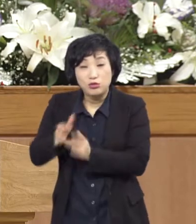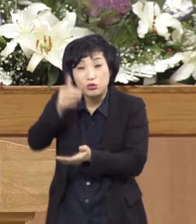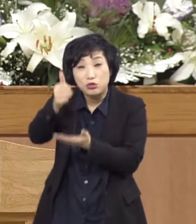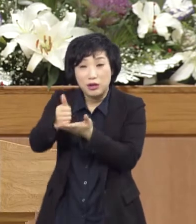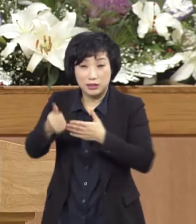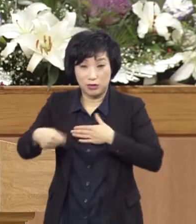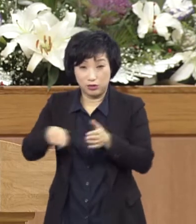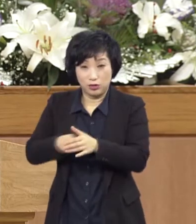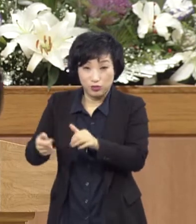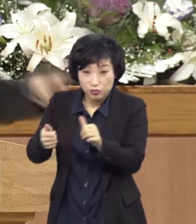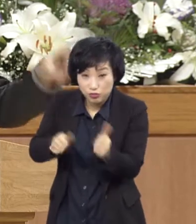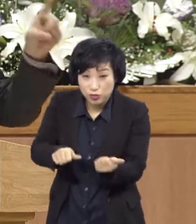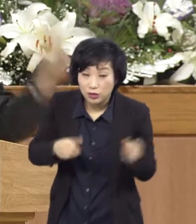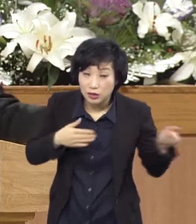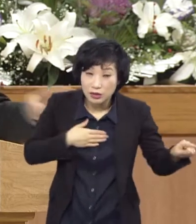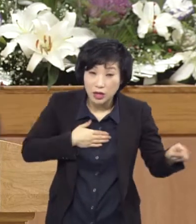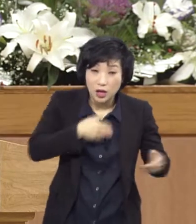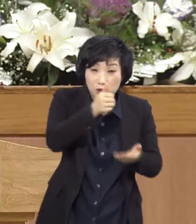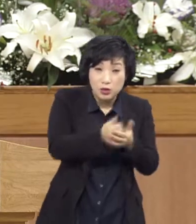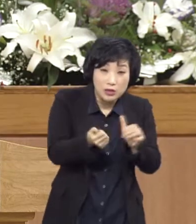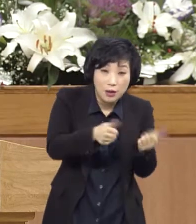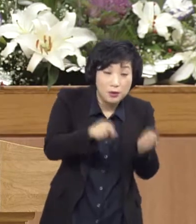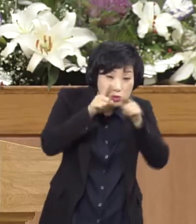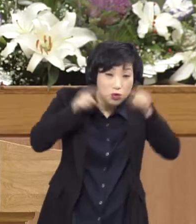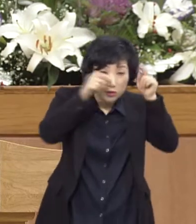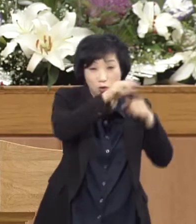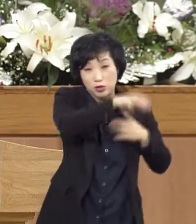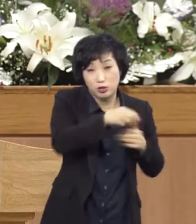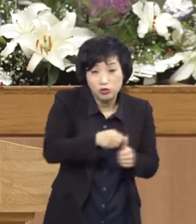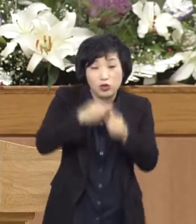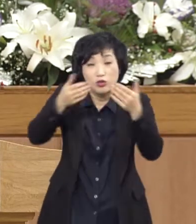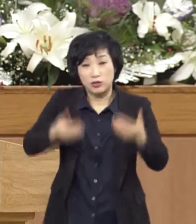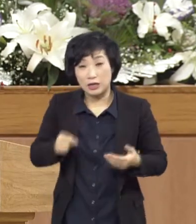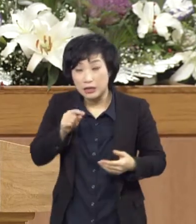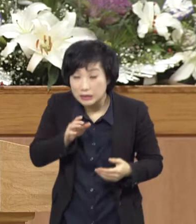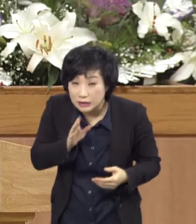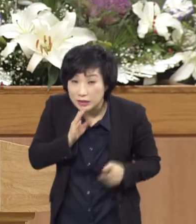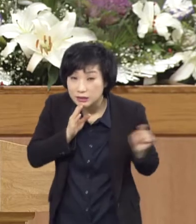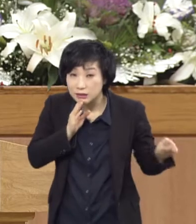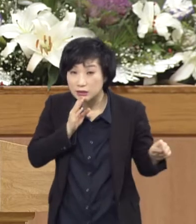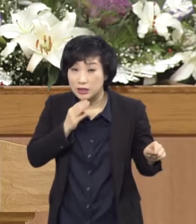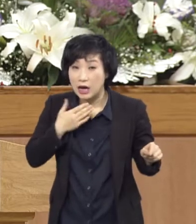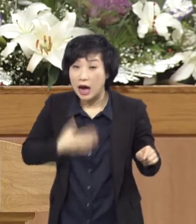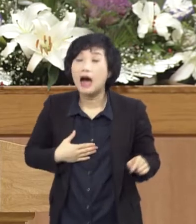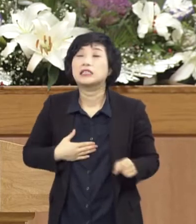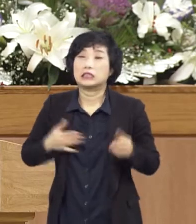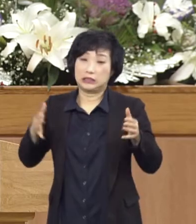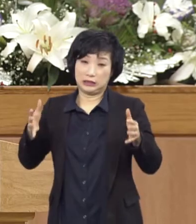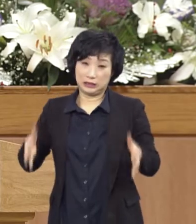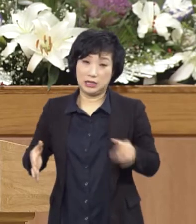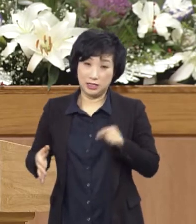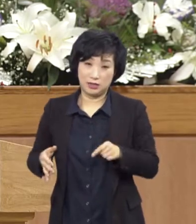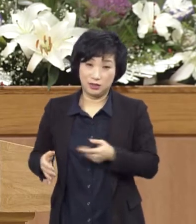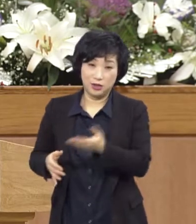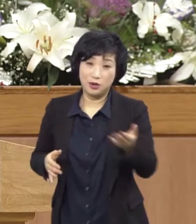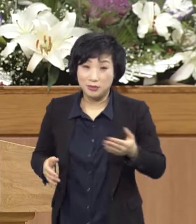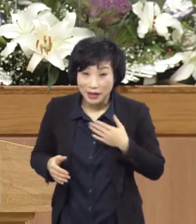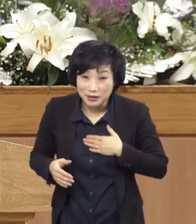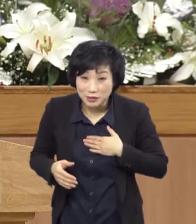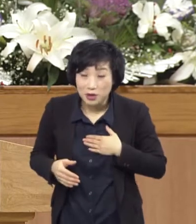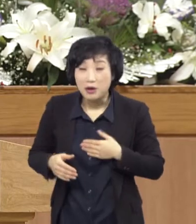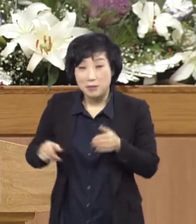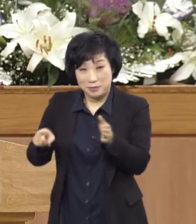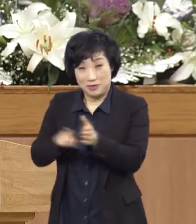죽으시고 나를 죄와 사망과 지옥에서 구원했다는 사실을 알 수 있는 시간이요, 믿을 수 있는